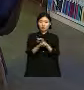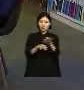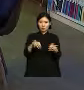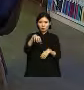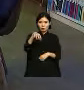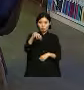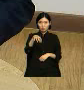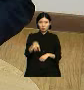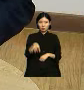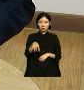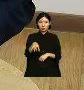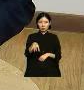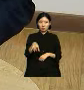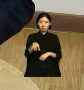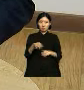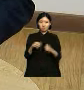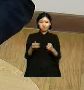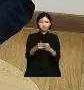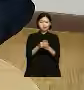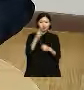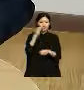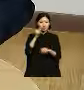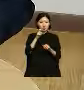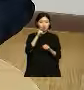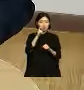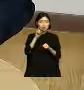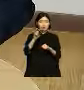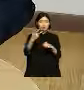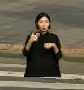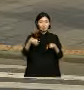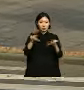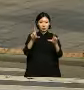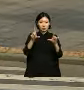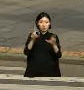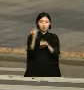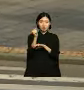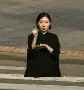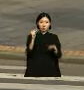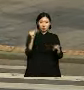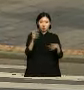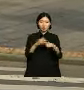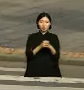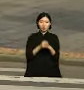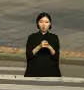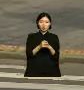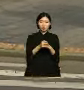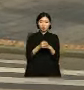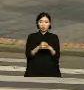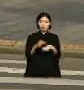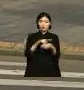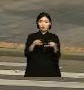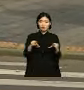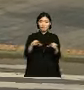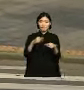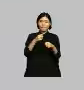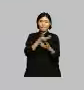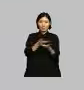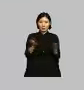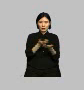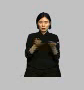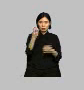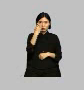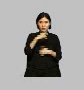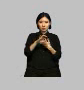고전을 면치 못하고 있습니다 지난달 27일 기준으로 지역화폐 연착륙에 지표인 일반 발행 을 살펴보면